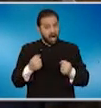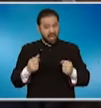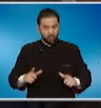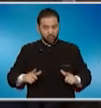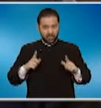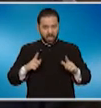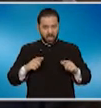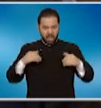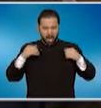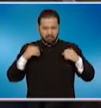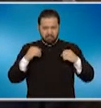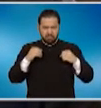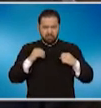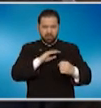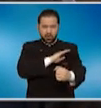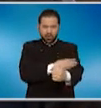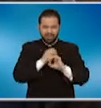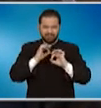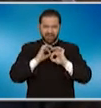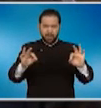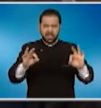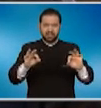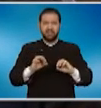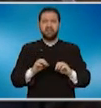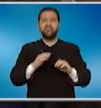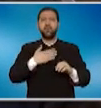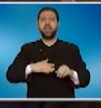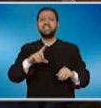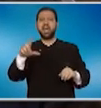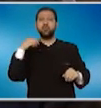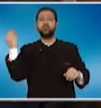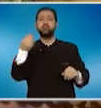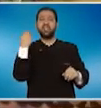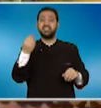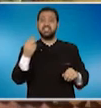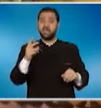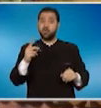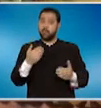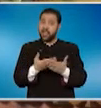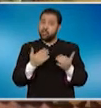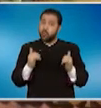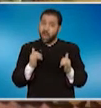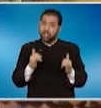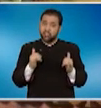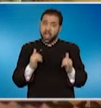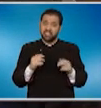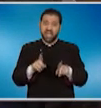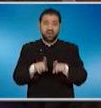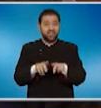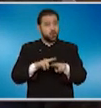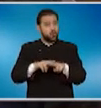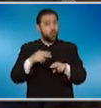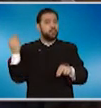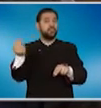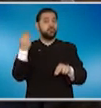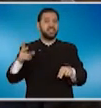încât reflectă într-un mod deplin și rapid voința lui Dumnezeu. Deci de aceea, modul în care